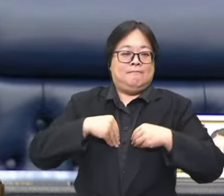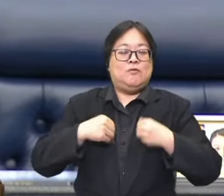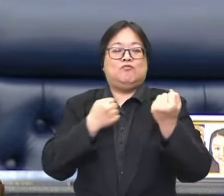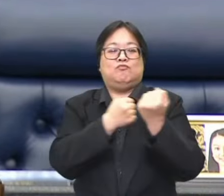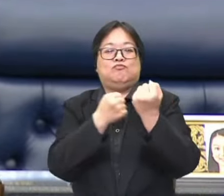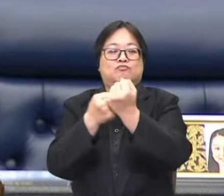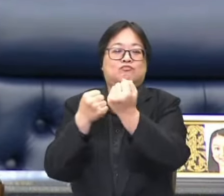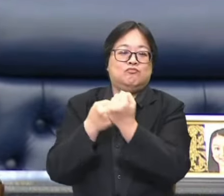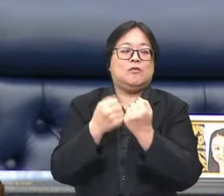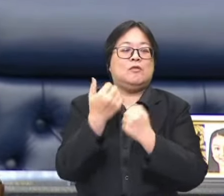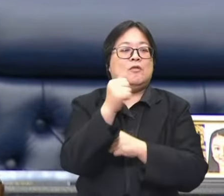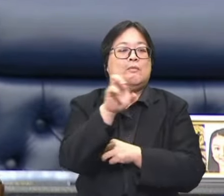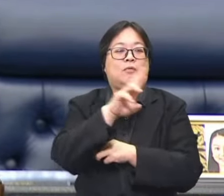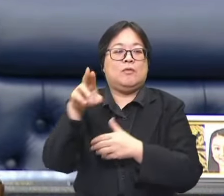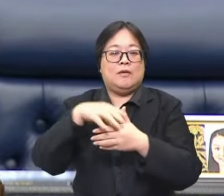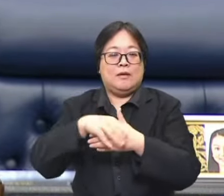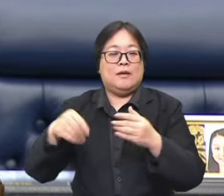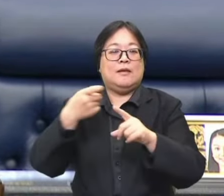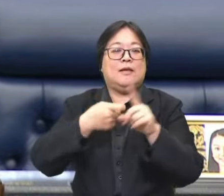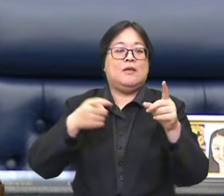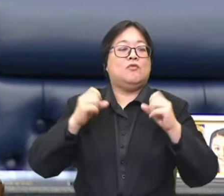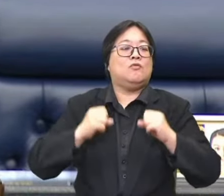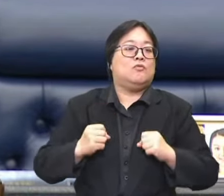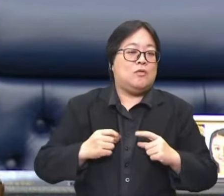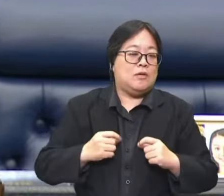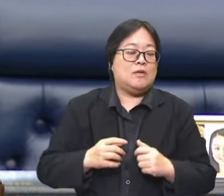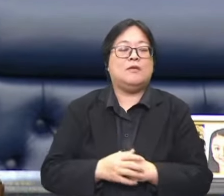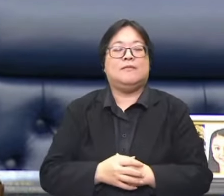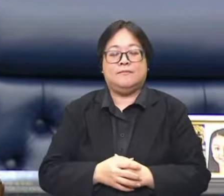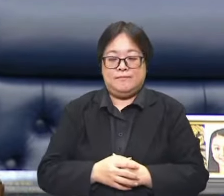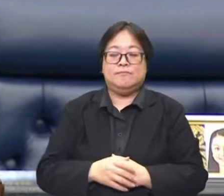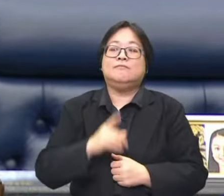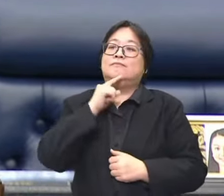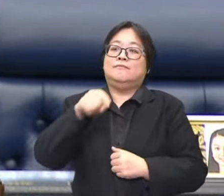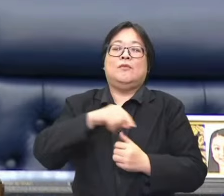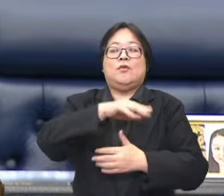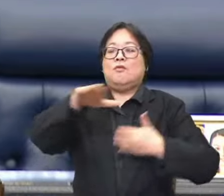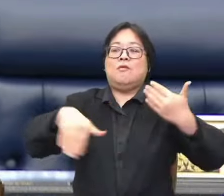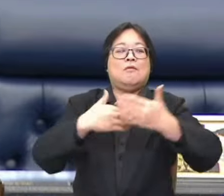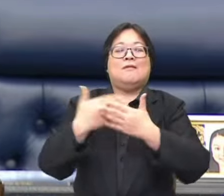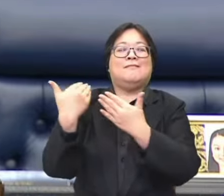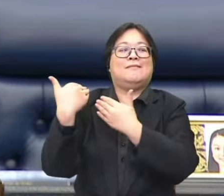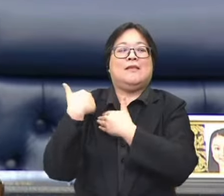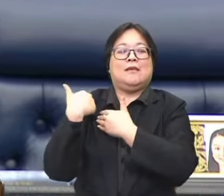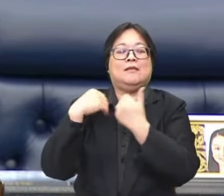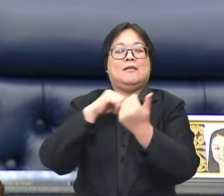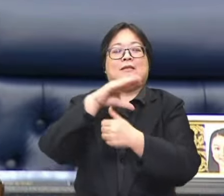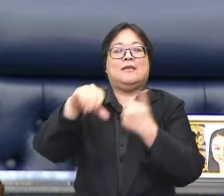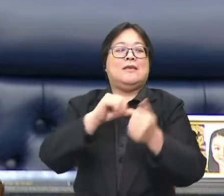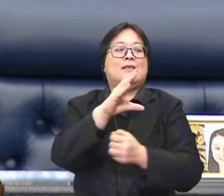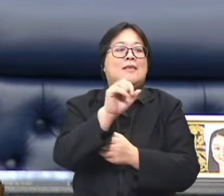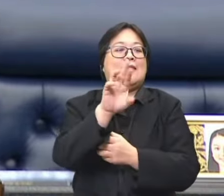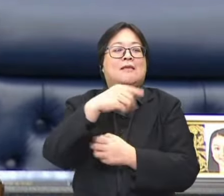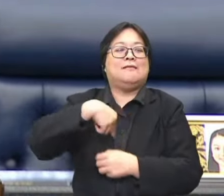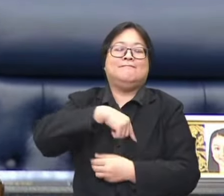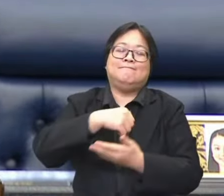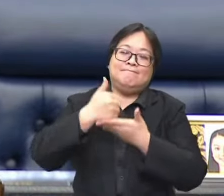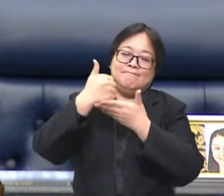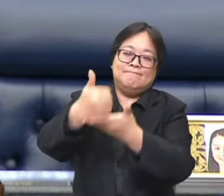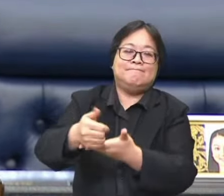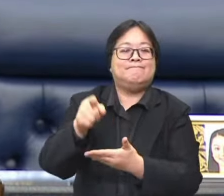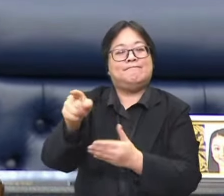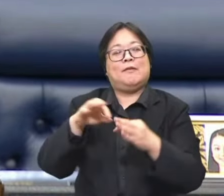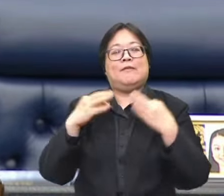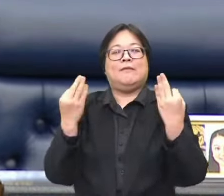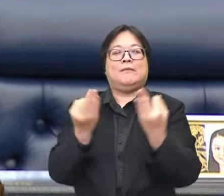sumbangan sebanyak RM10,000 daripada pihak swasta, dan sebenarnya ini semua merupakan tanggungjawab sosial untuk kita membantu keluarga